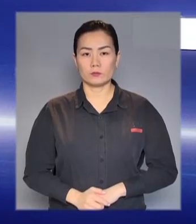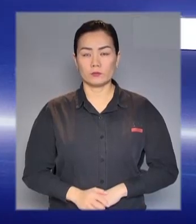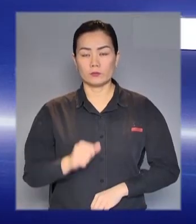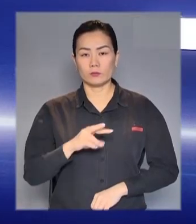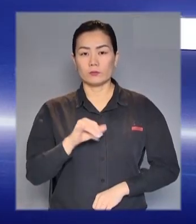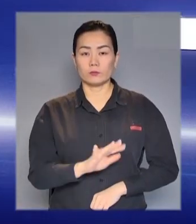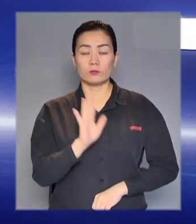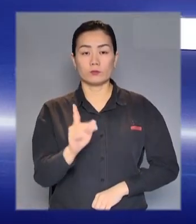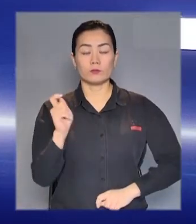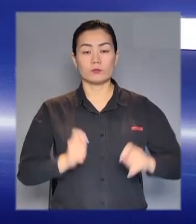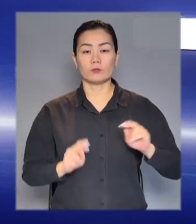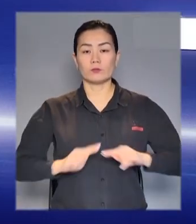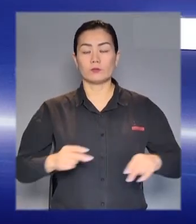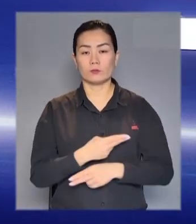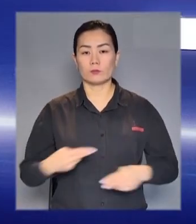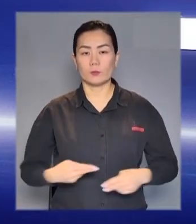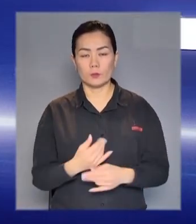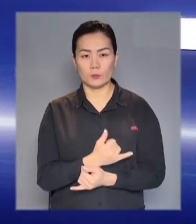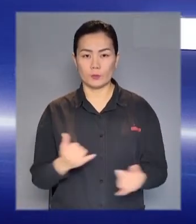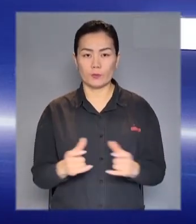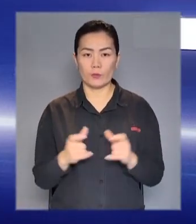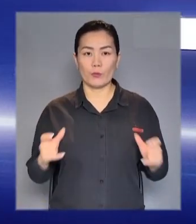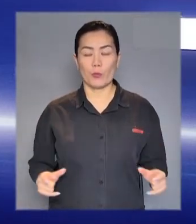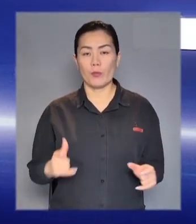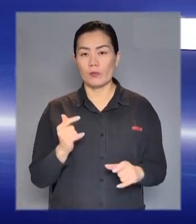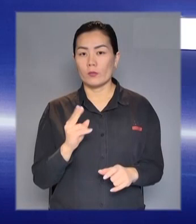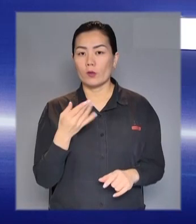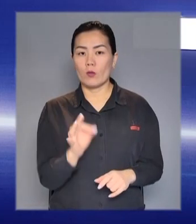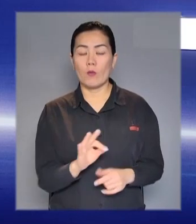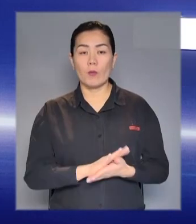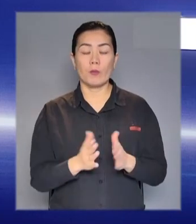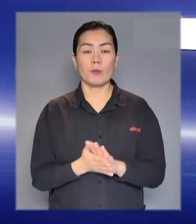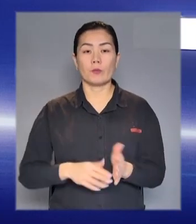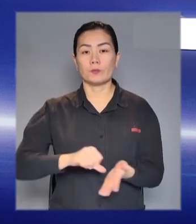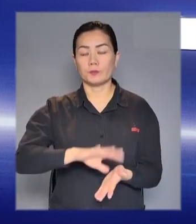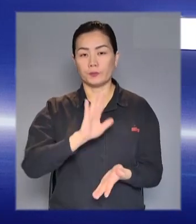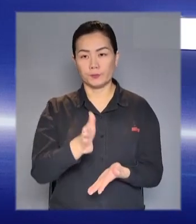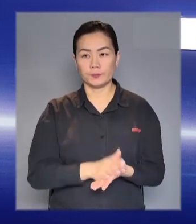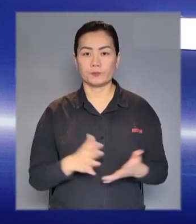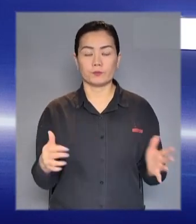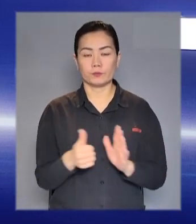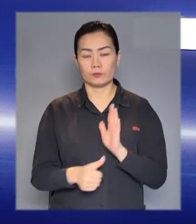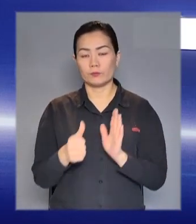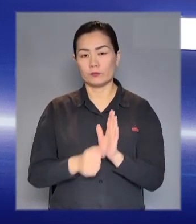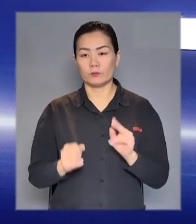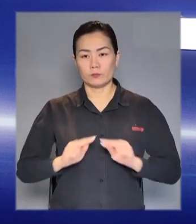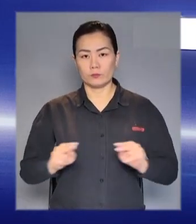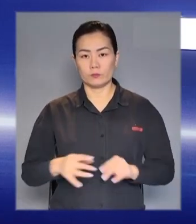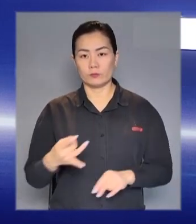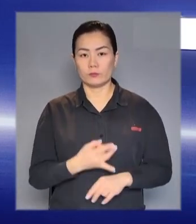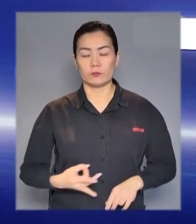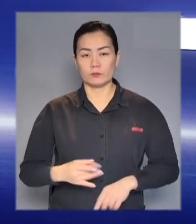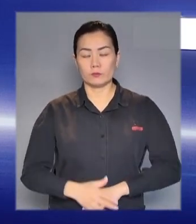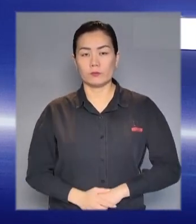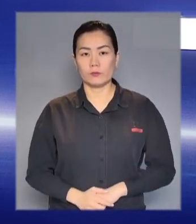В Атырау проходит саммит педагогов на тему благополучия школьной экосистемы. В мероприятии принимает участие более 600 учителей региона.